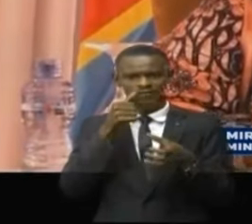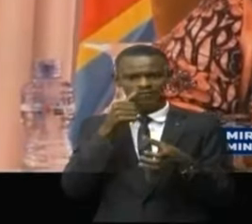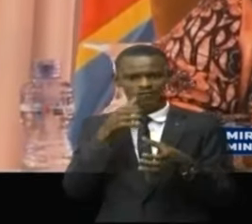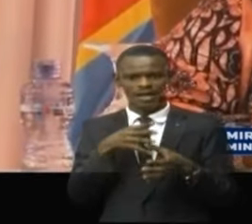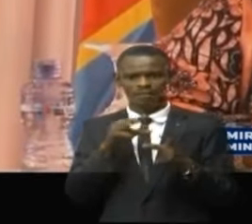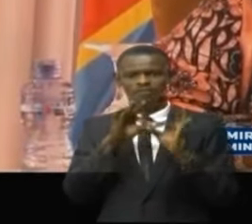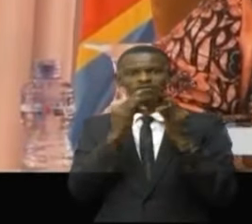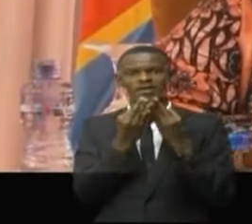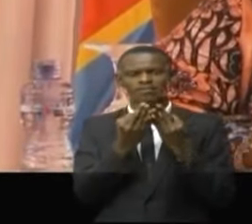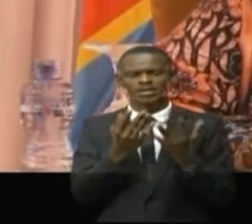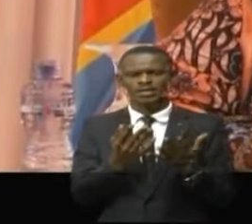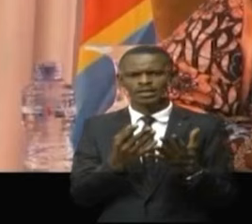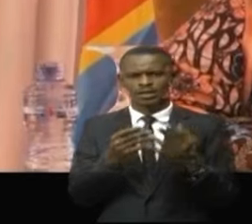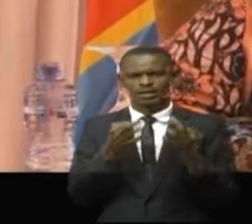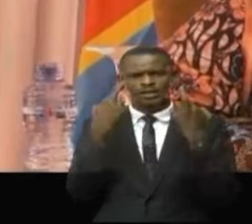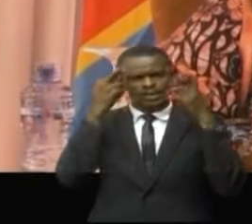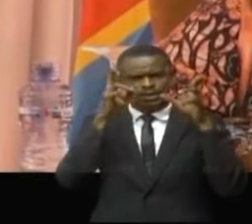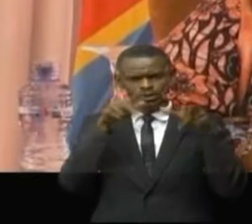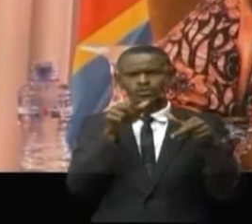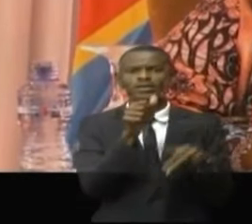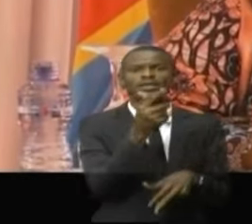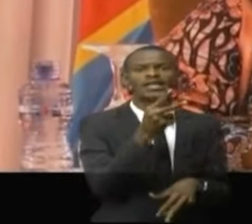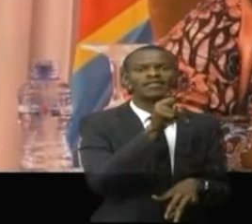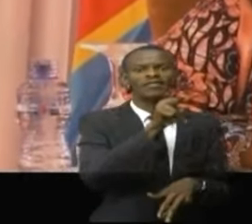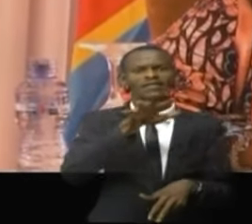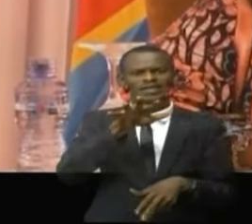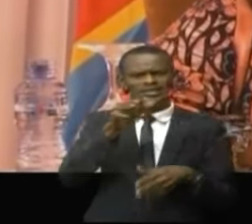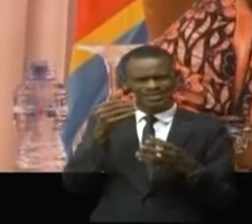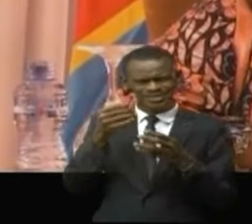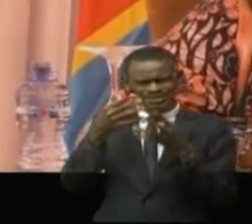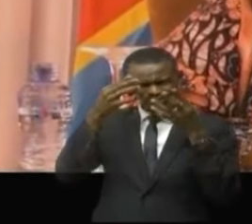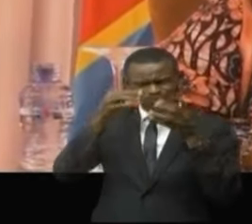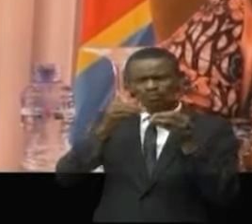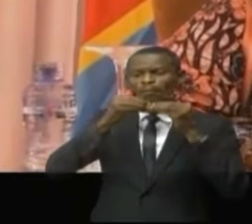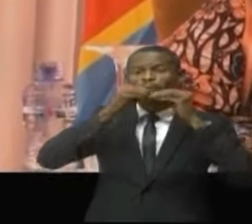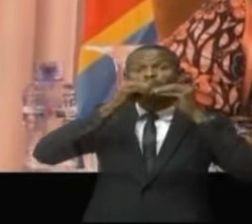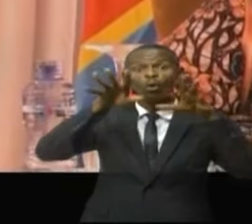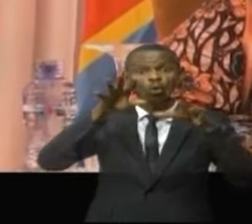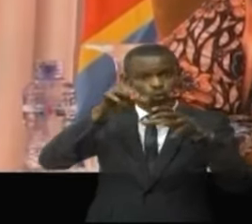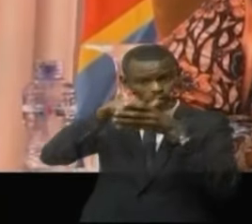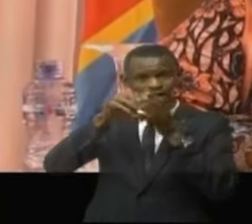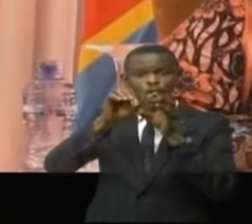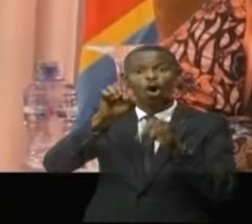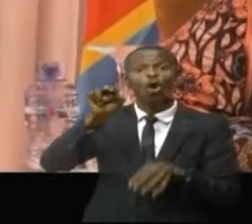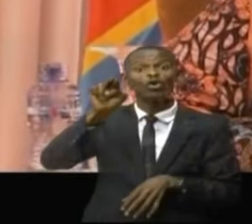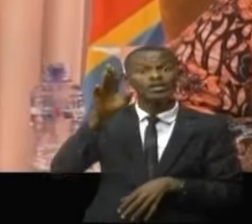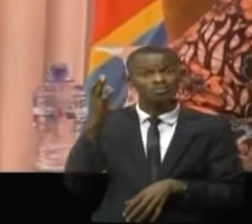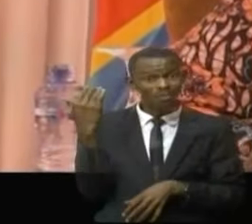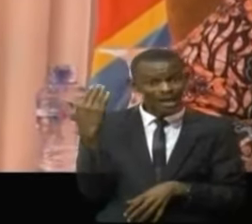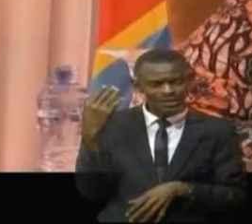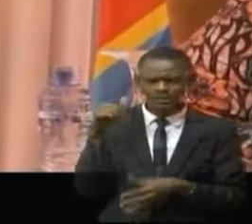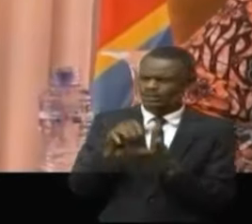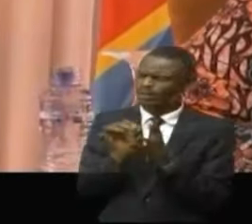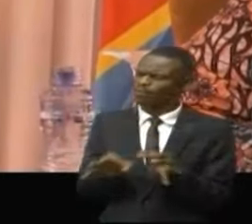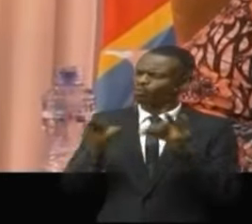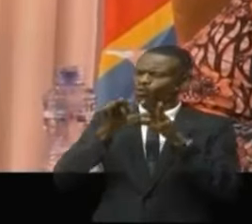importance pour la République démocratique du Congo en ce qu'elle a permis aux